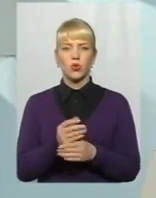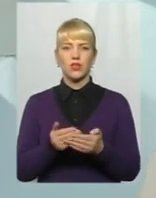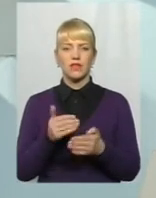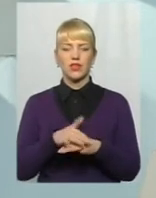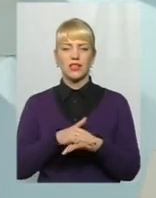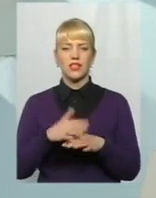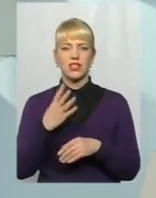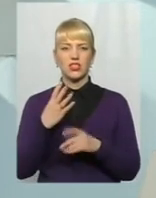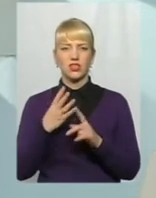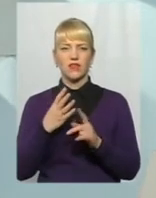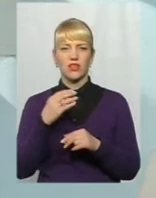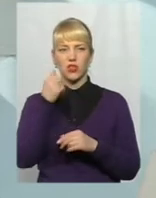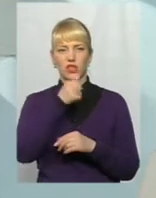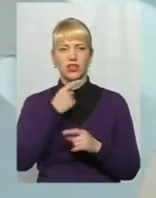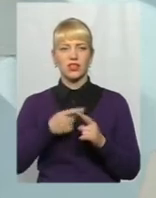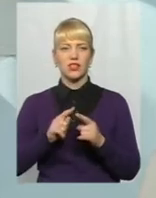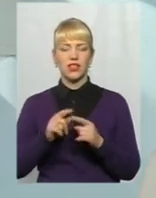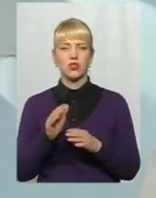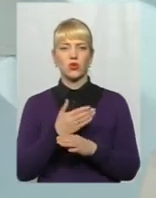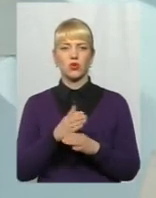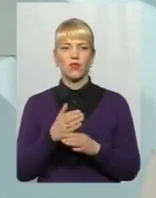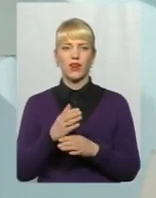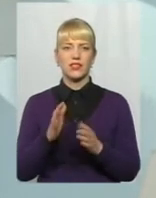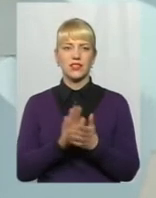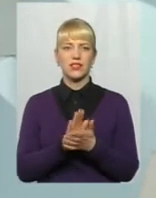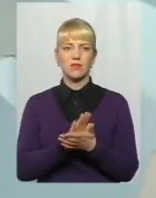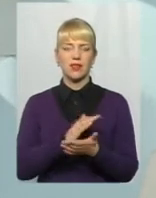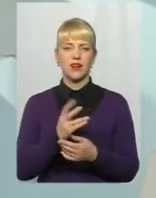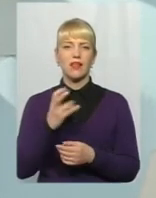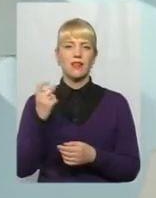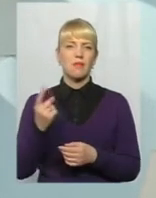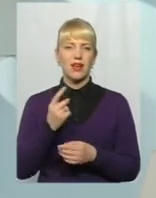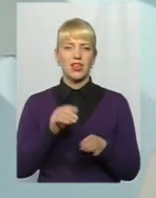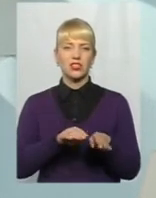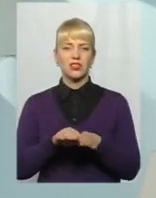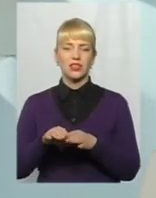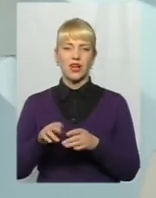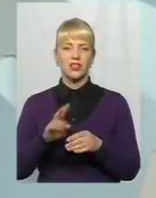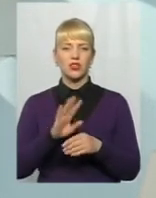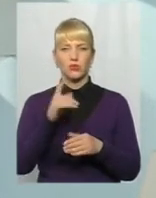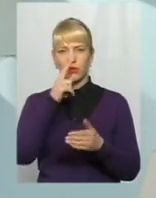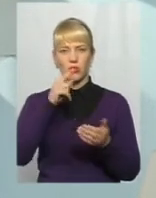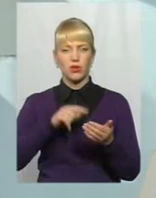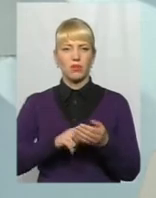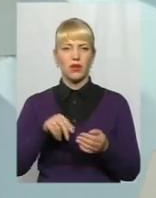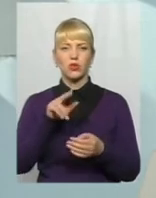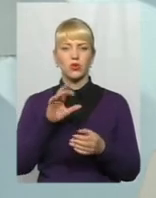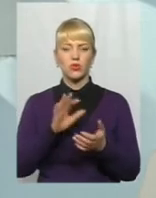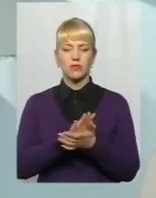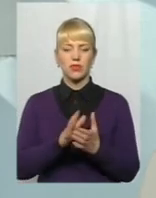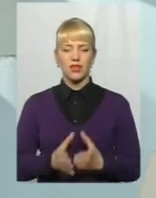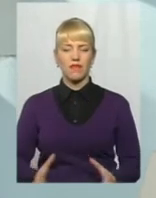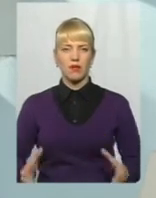рік, це теж сортування сміття свого роду на першій стадії, на стадії непотрапляння до сміттєвих баків. І